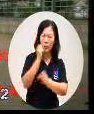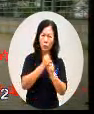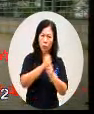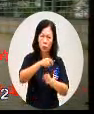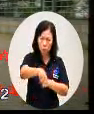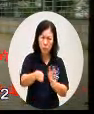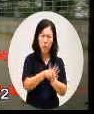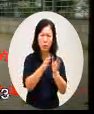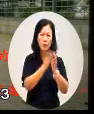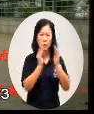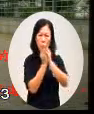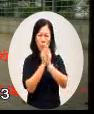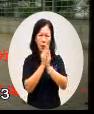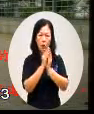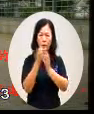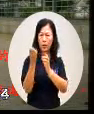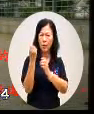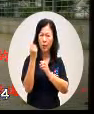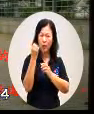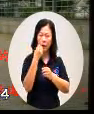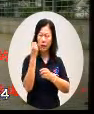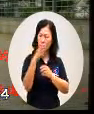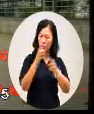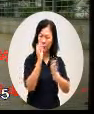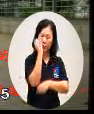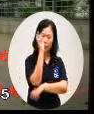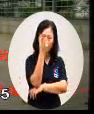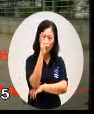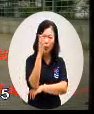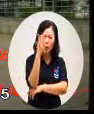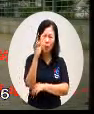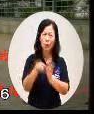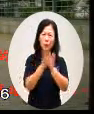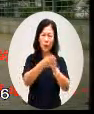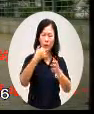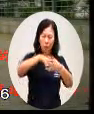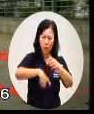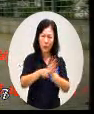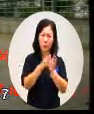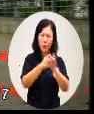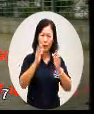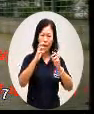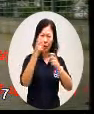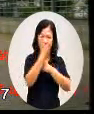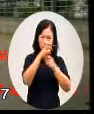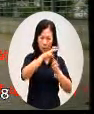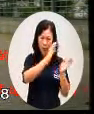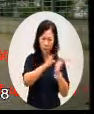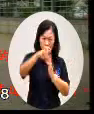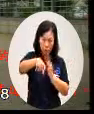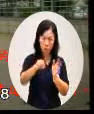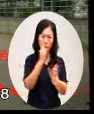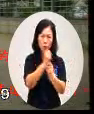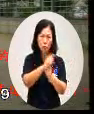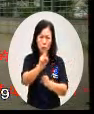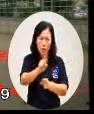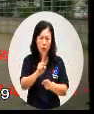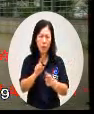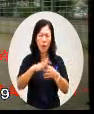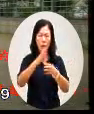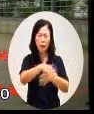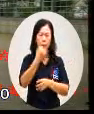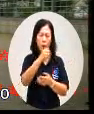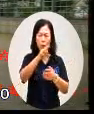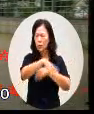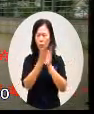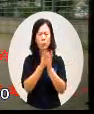就是桃花心木，啊，这在外面的，在里面的监理处者哇，他们也都不要的，拢无